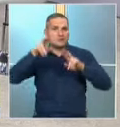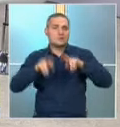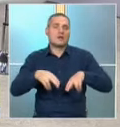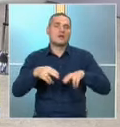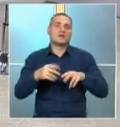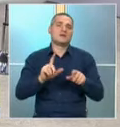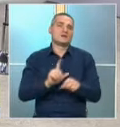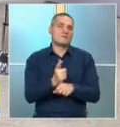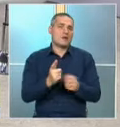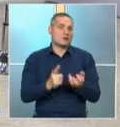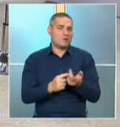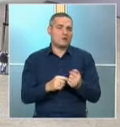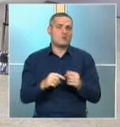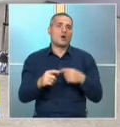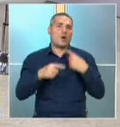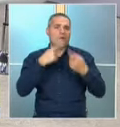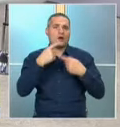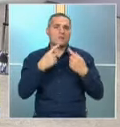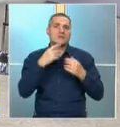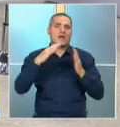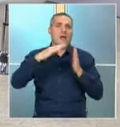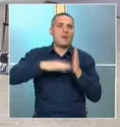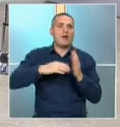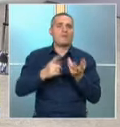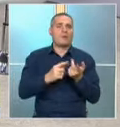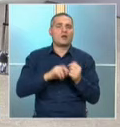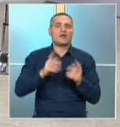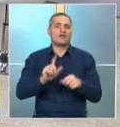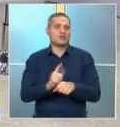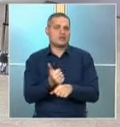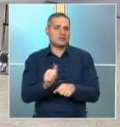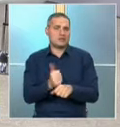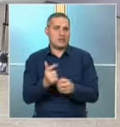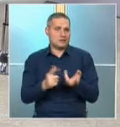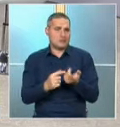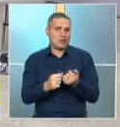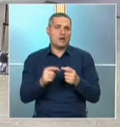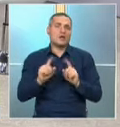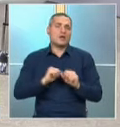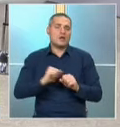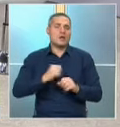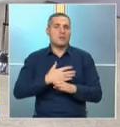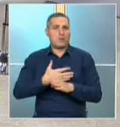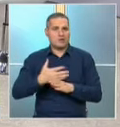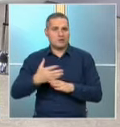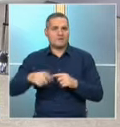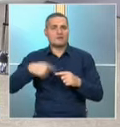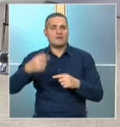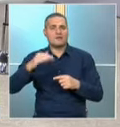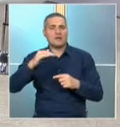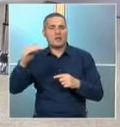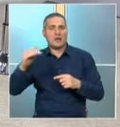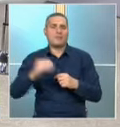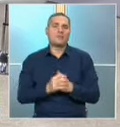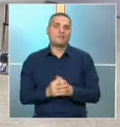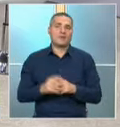останали 17. Тук говориме вече за маломерна или за 16. И продължават в следващия си етап.